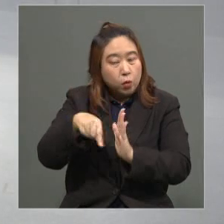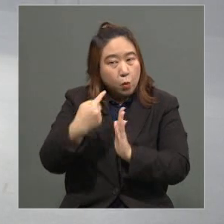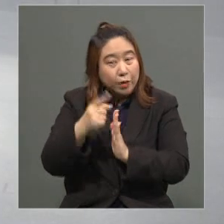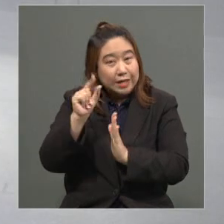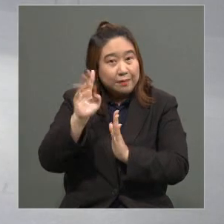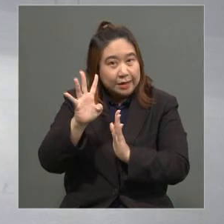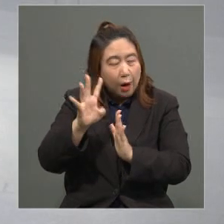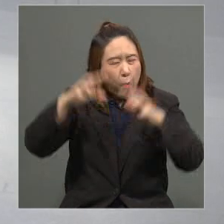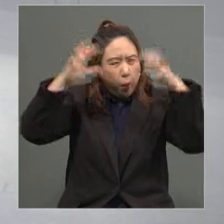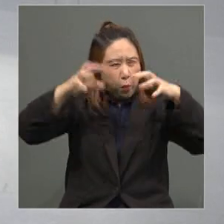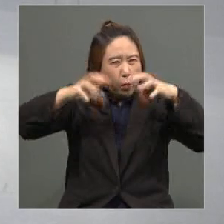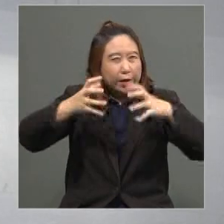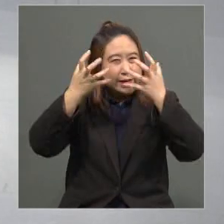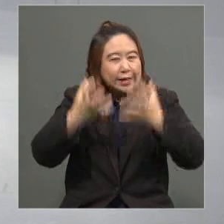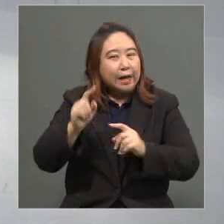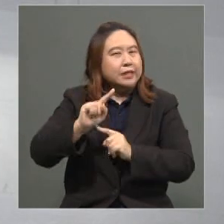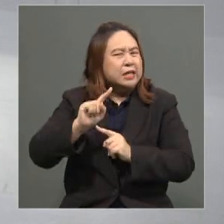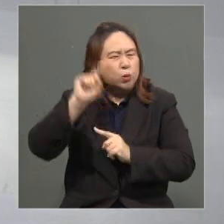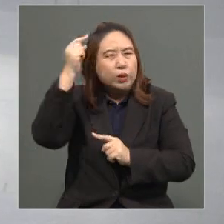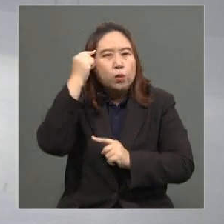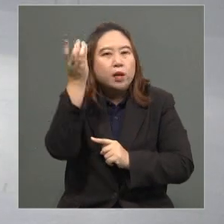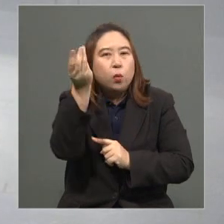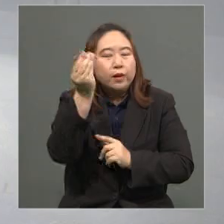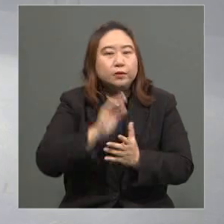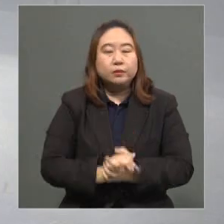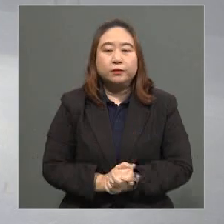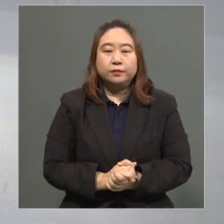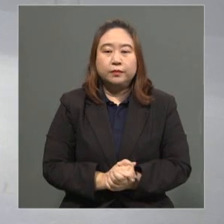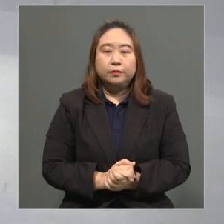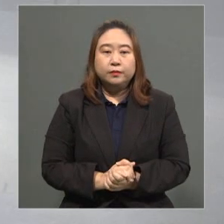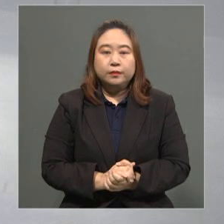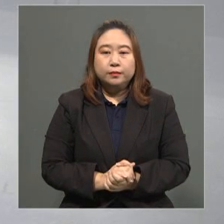งสุดจะไปอยู่ที่ไหนอกและคาดการปริมาณตามมาสักเทาไ่ครับ